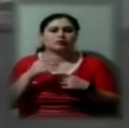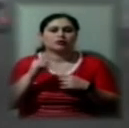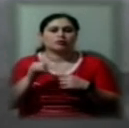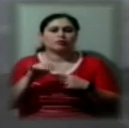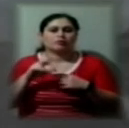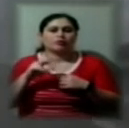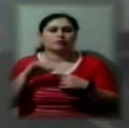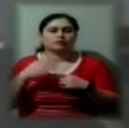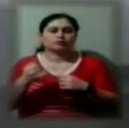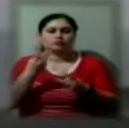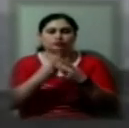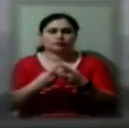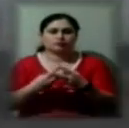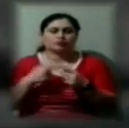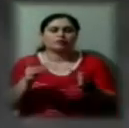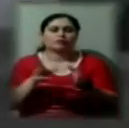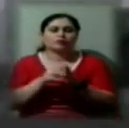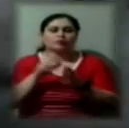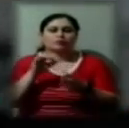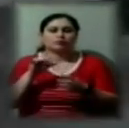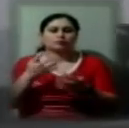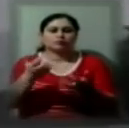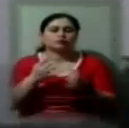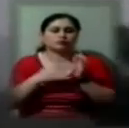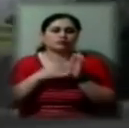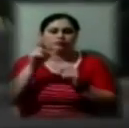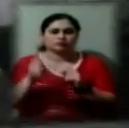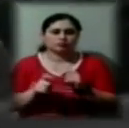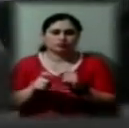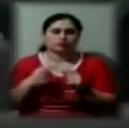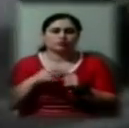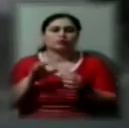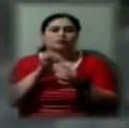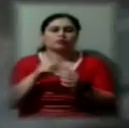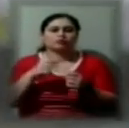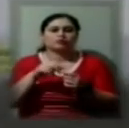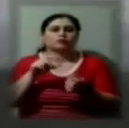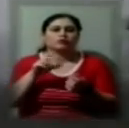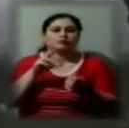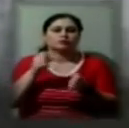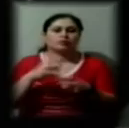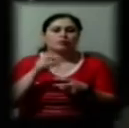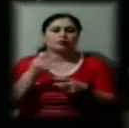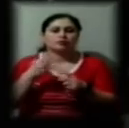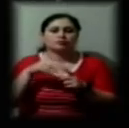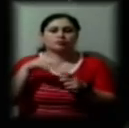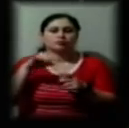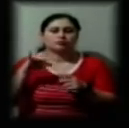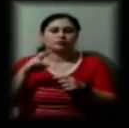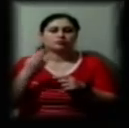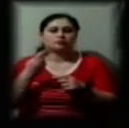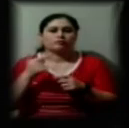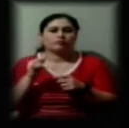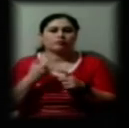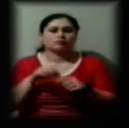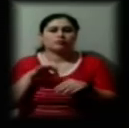затримано. Разом з ним підозри отримали ще 9 осіб. До участі у спецоперації були залучені БТРи, Національна гвардія. Провели близько